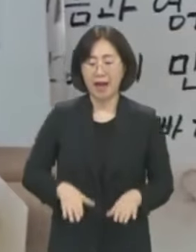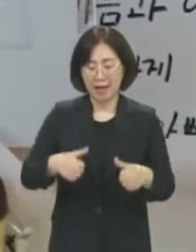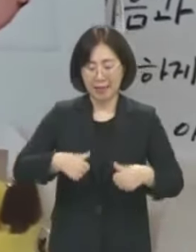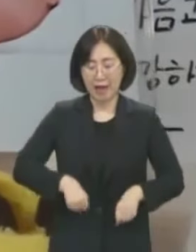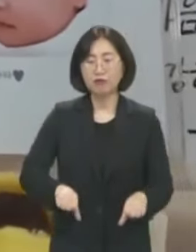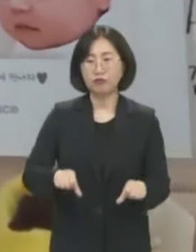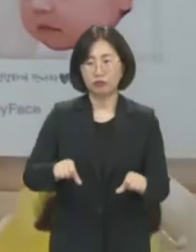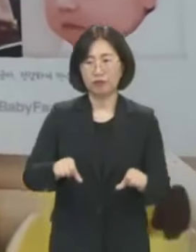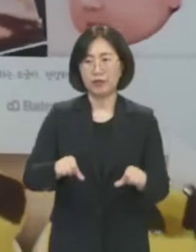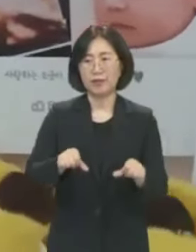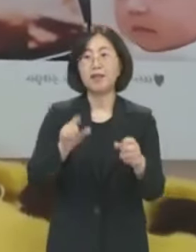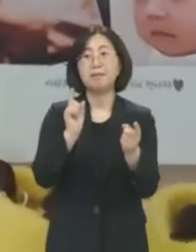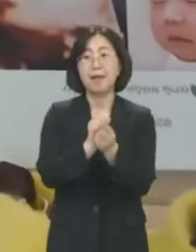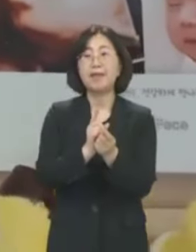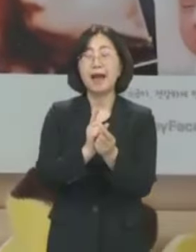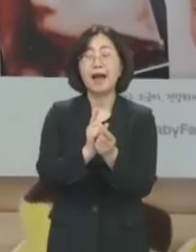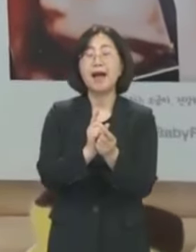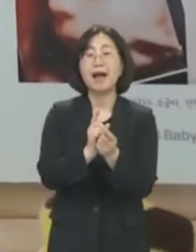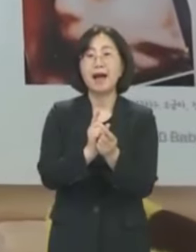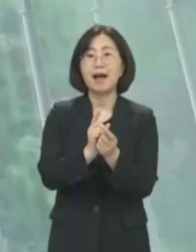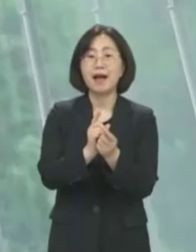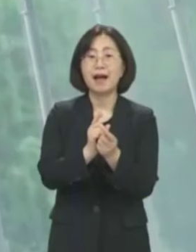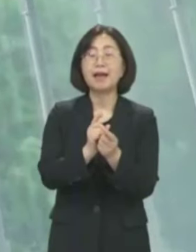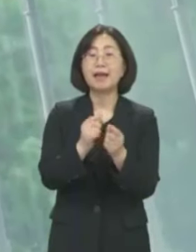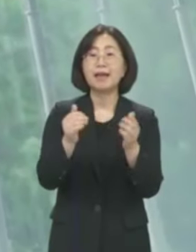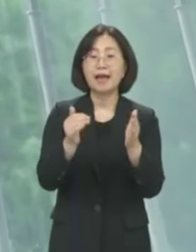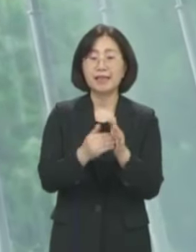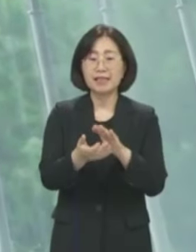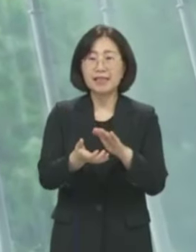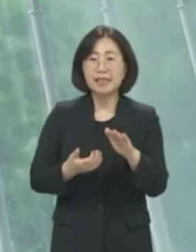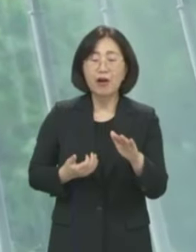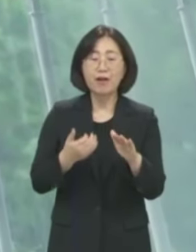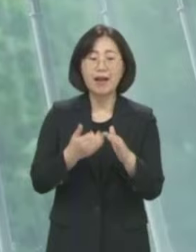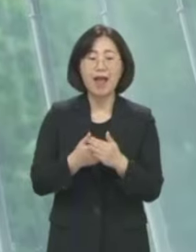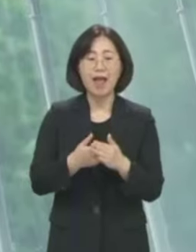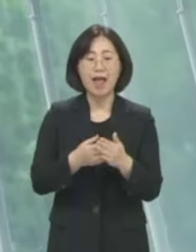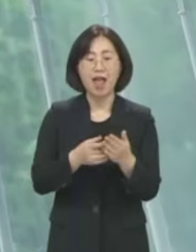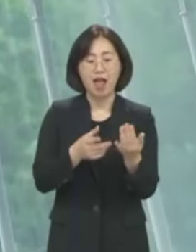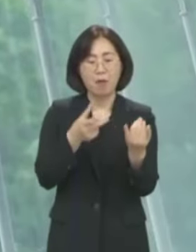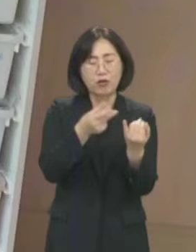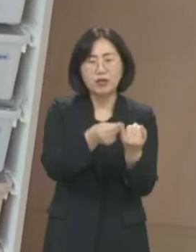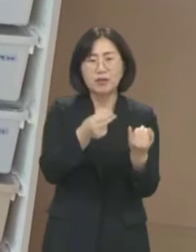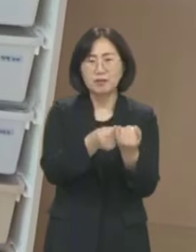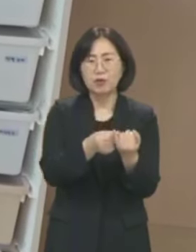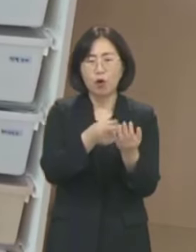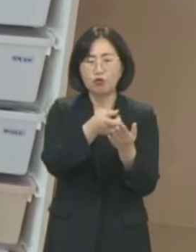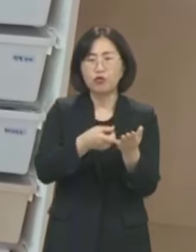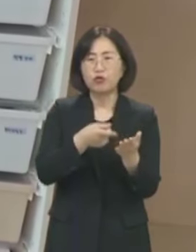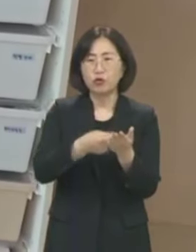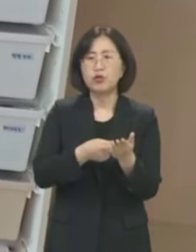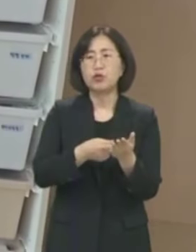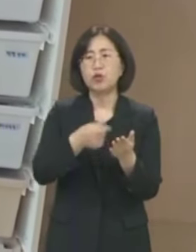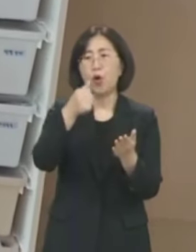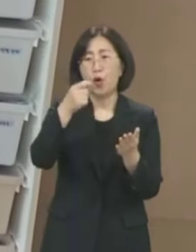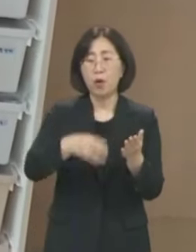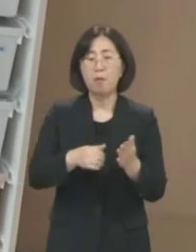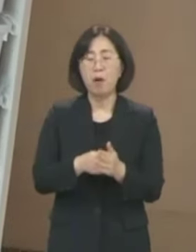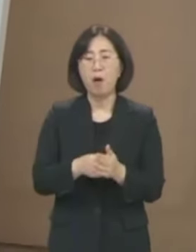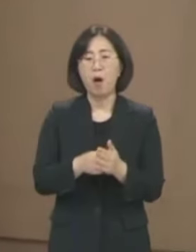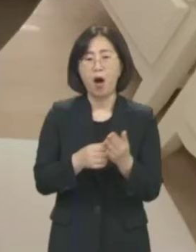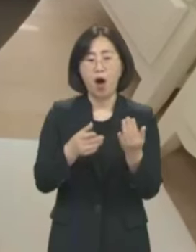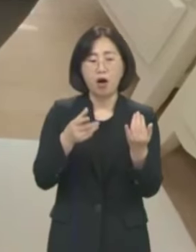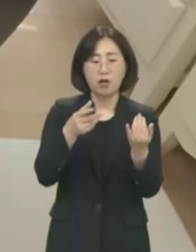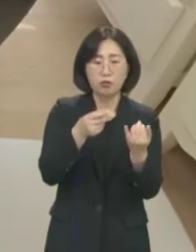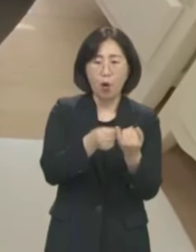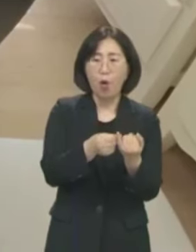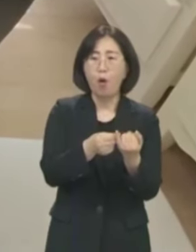만나기까지 인공수정 2번과 시험관 시술 6번의 힘든 과정을 거쳐야 했습니다. 반복되는 실패에 두려움이